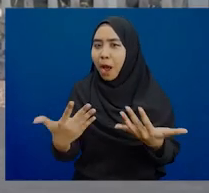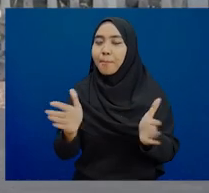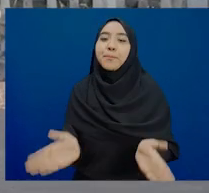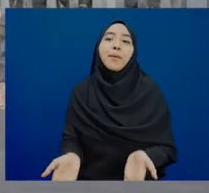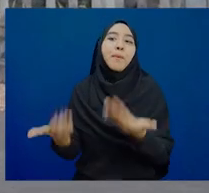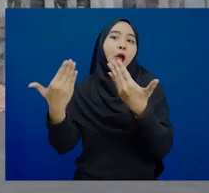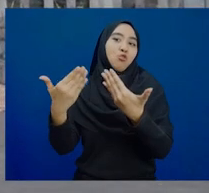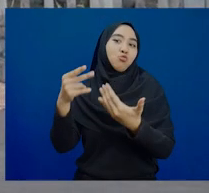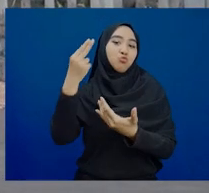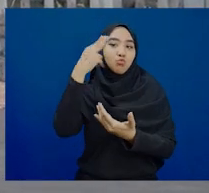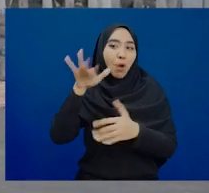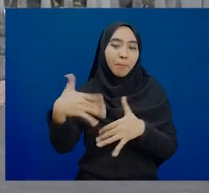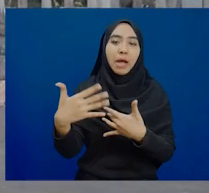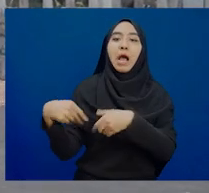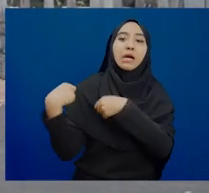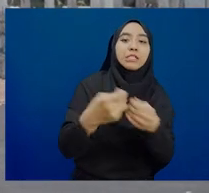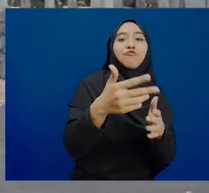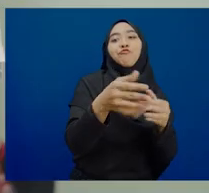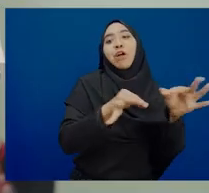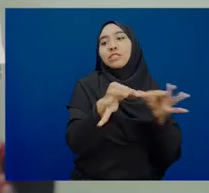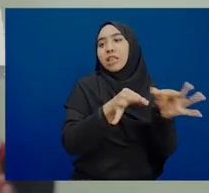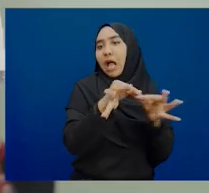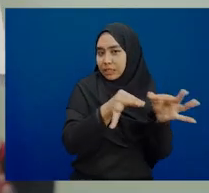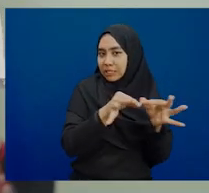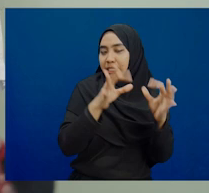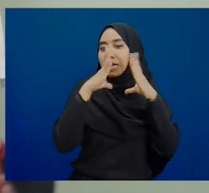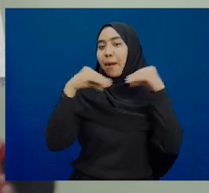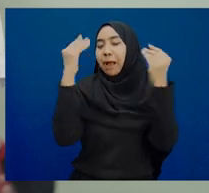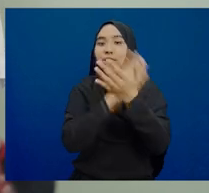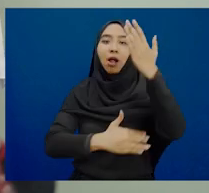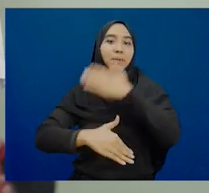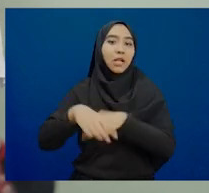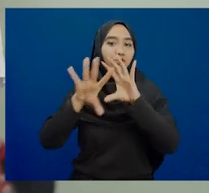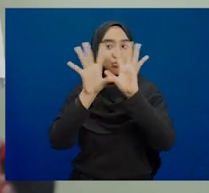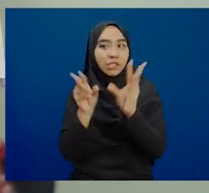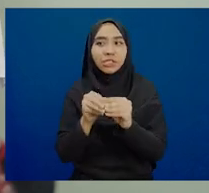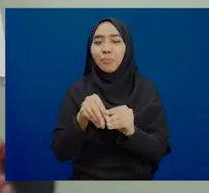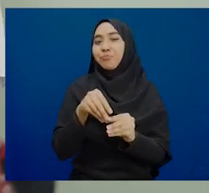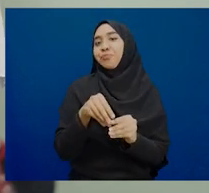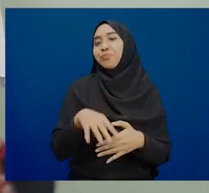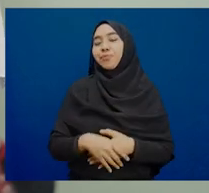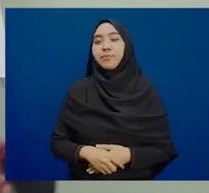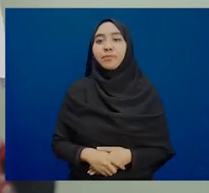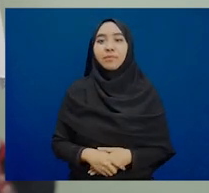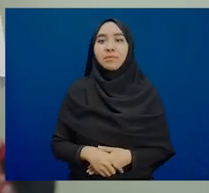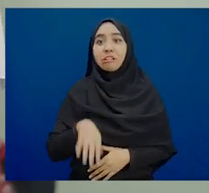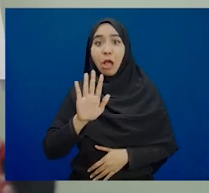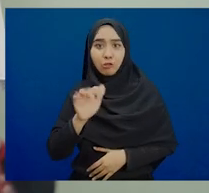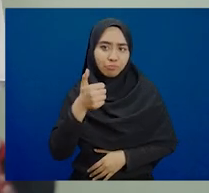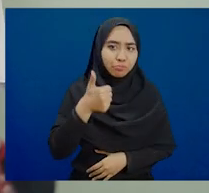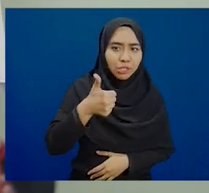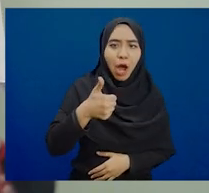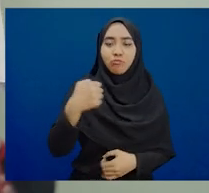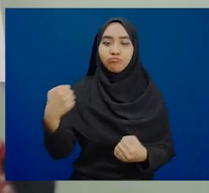pembangunan di lingkup kelurahan, sarana pelayanan yang ramah dengan masyarakat disabilitas yang